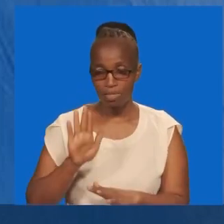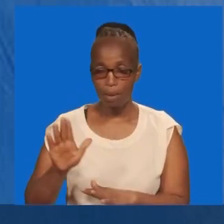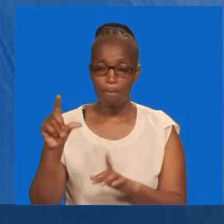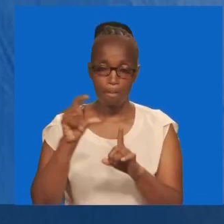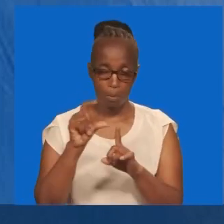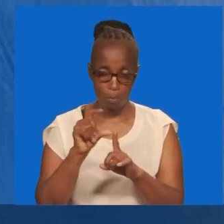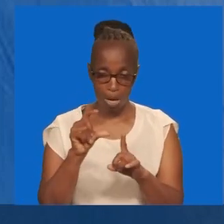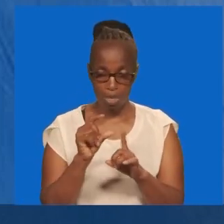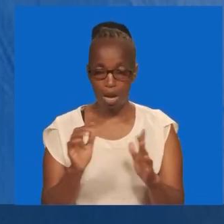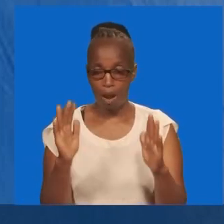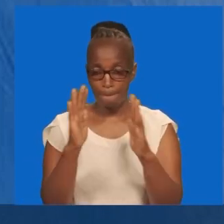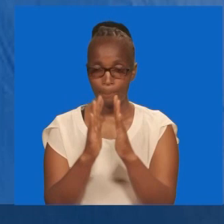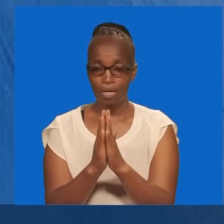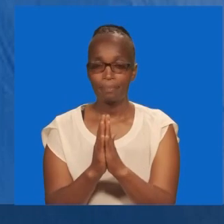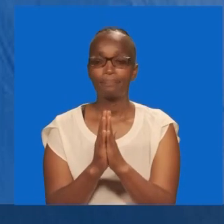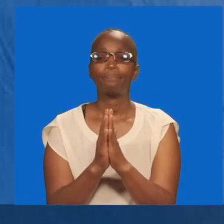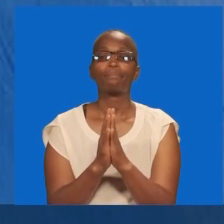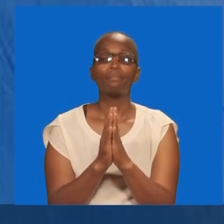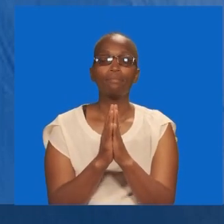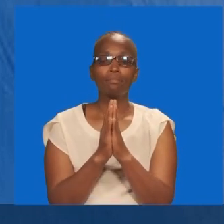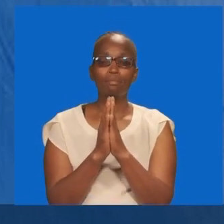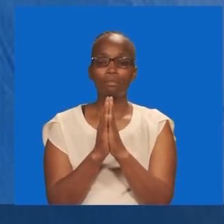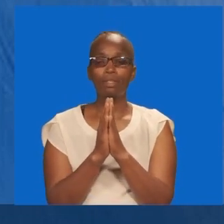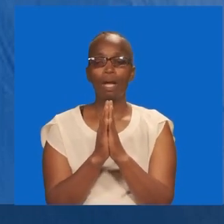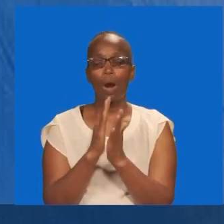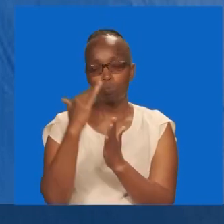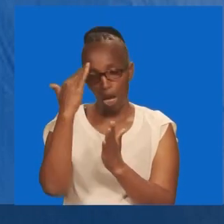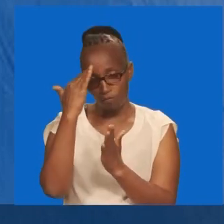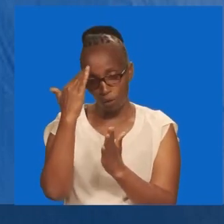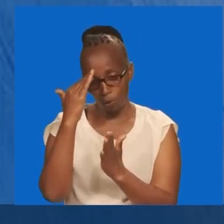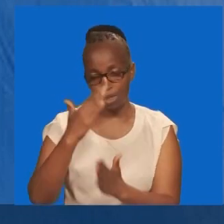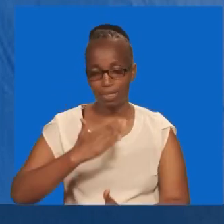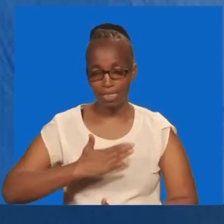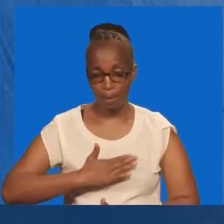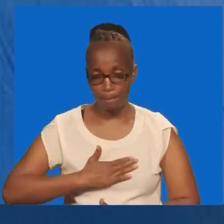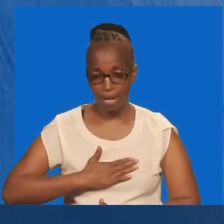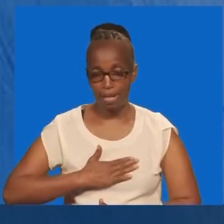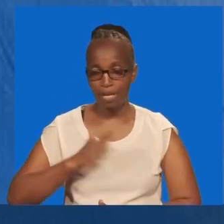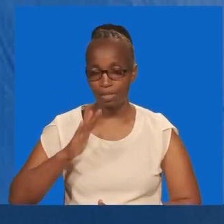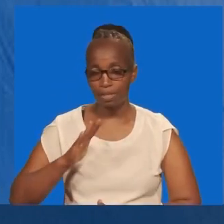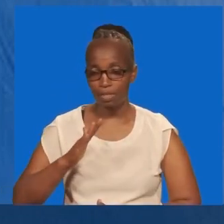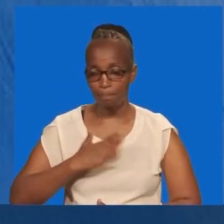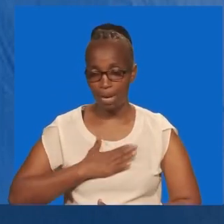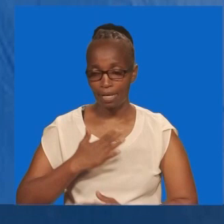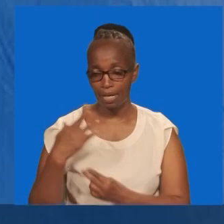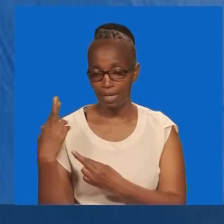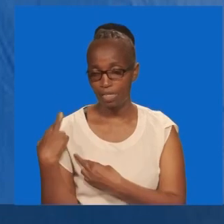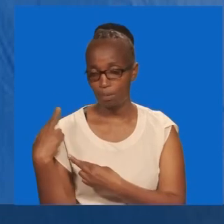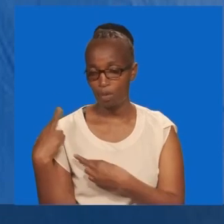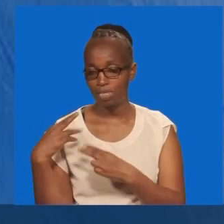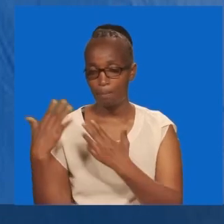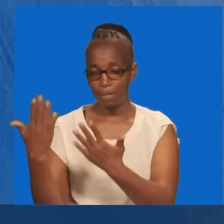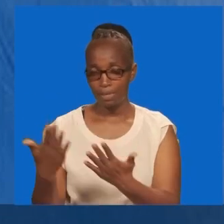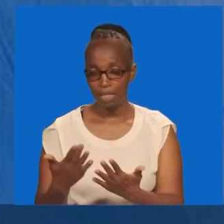tuombe. Baba, katika jina la Yesu Kristo, nimejua ya kwamba ni jukumu langu kuonyesha